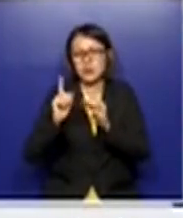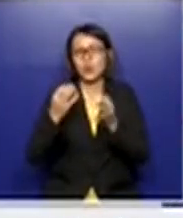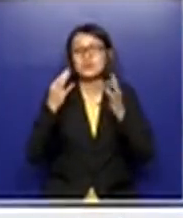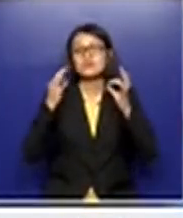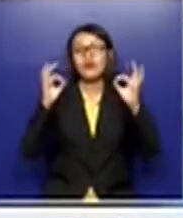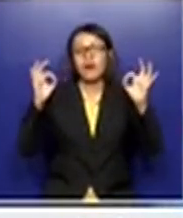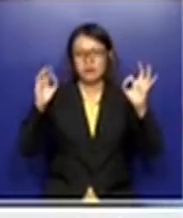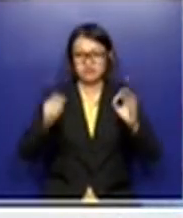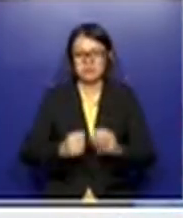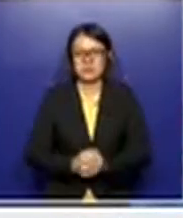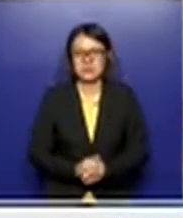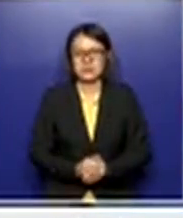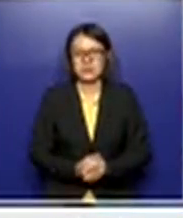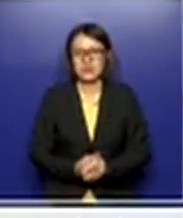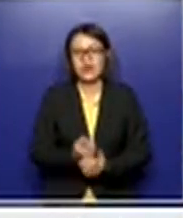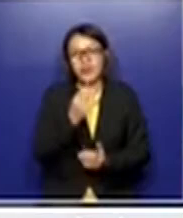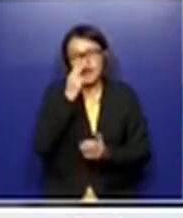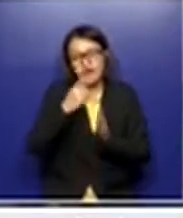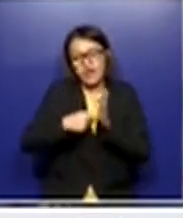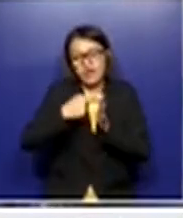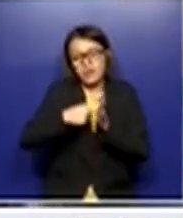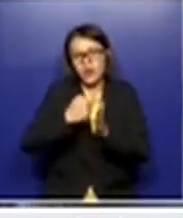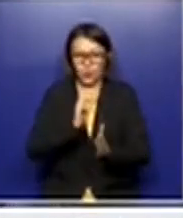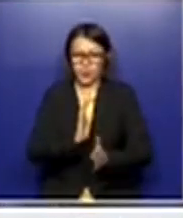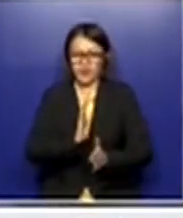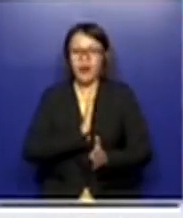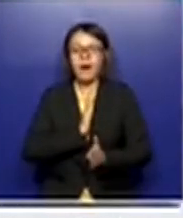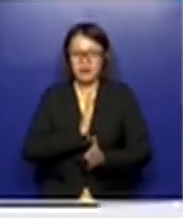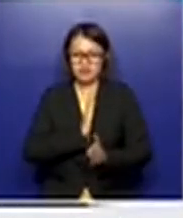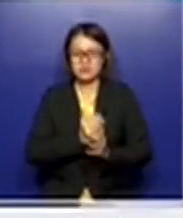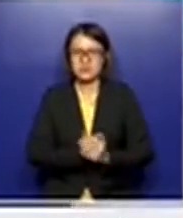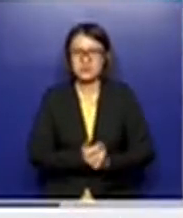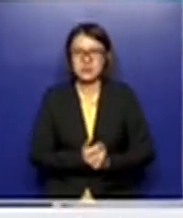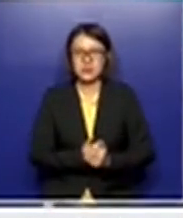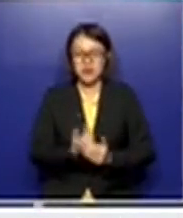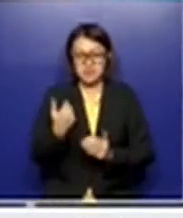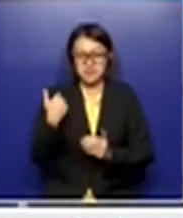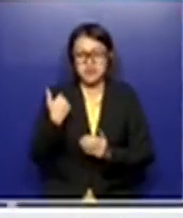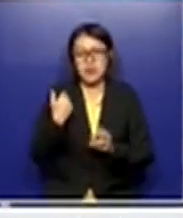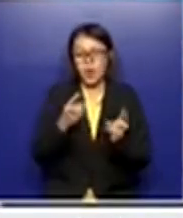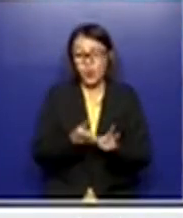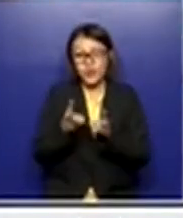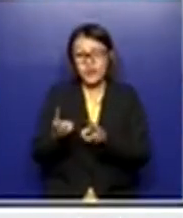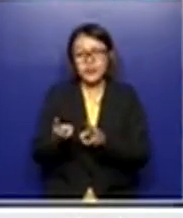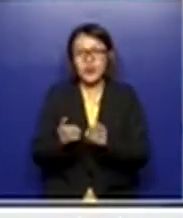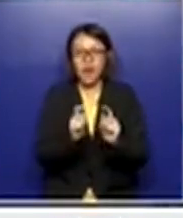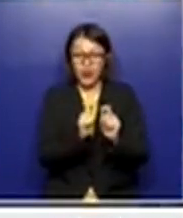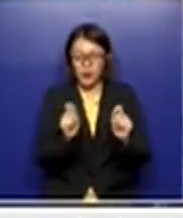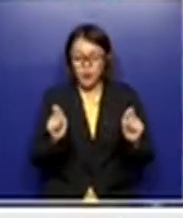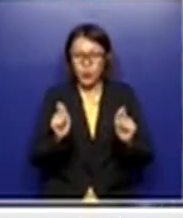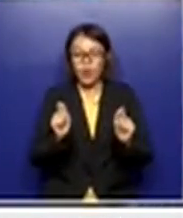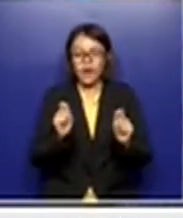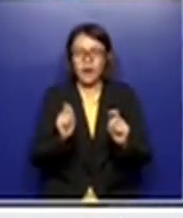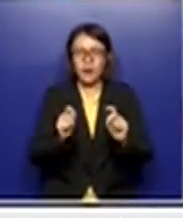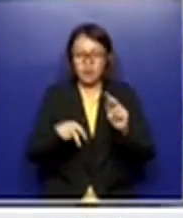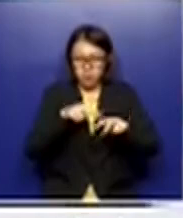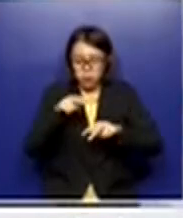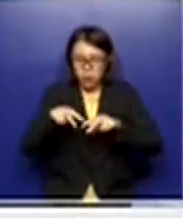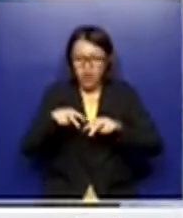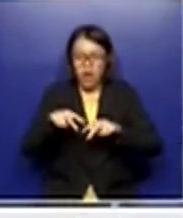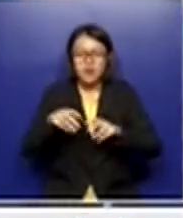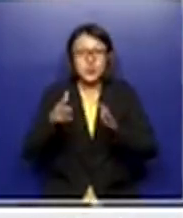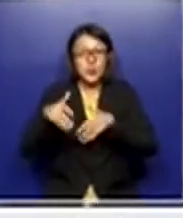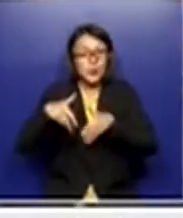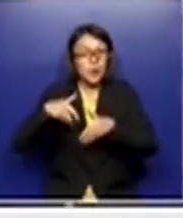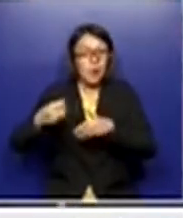ซึ่งสะท้อนได้จากเหตุผลเรื่องความเป็นกลางนะคะนอกจากนั้นเรายังมีกลไกของอนุกรรมการพิจารณารับเรื่องร้องเรียนจากประชาชน